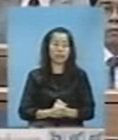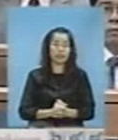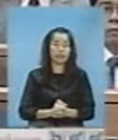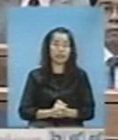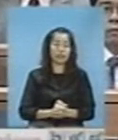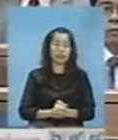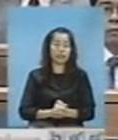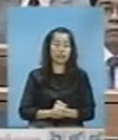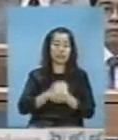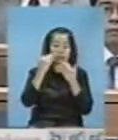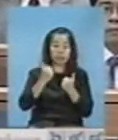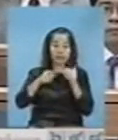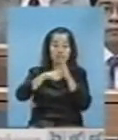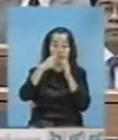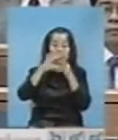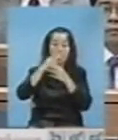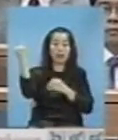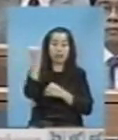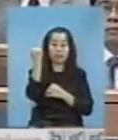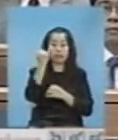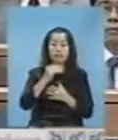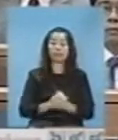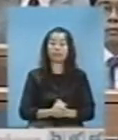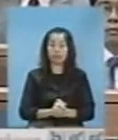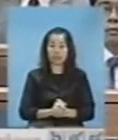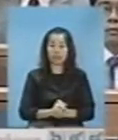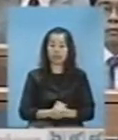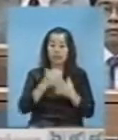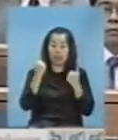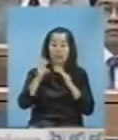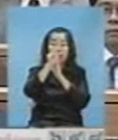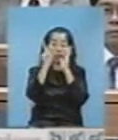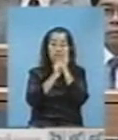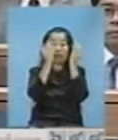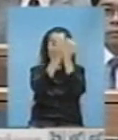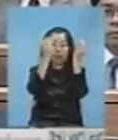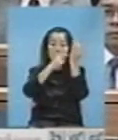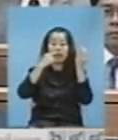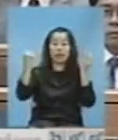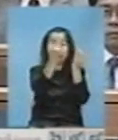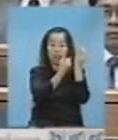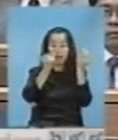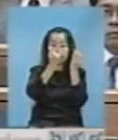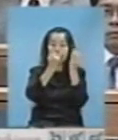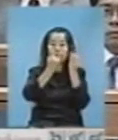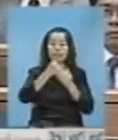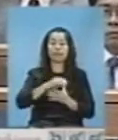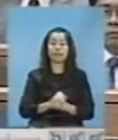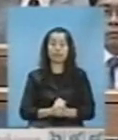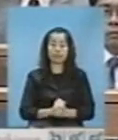ซึ่งถือว่าเป็นพิษเพราะฉะนั้นรัฐธรรมนูญที่ออกมาก็ต้องเป็นรัฐธรรมนูญ